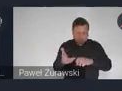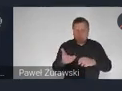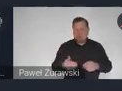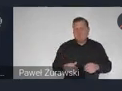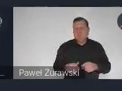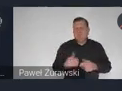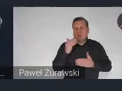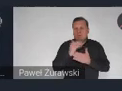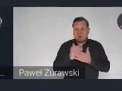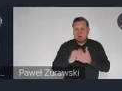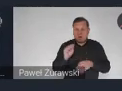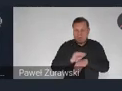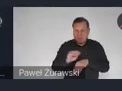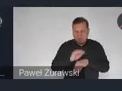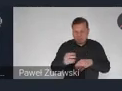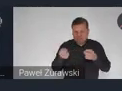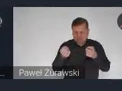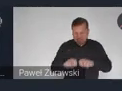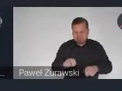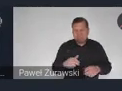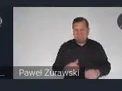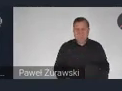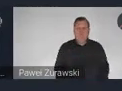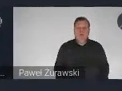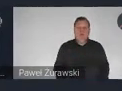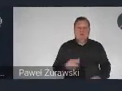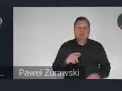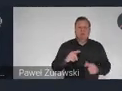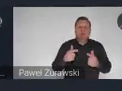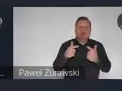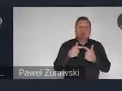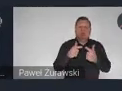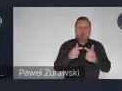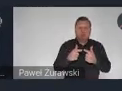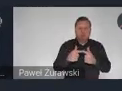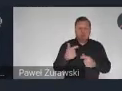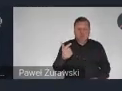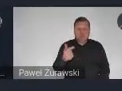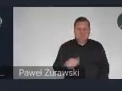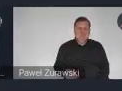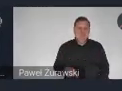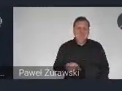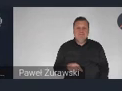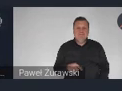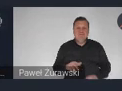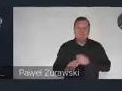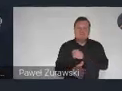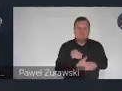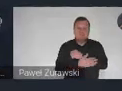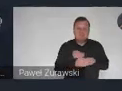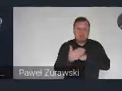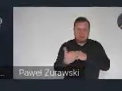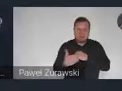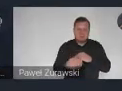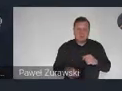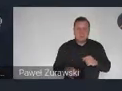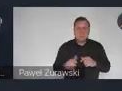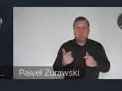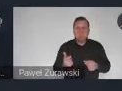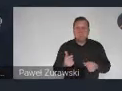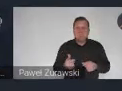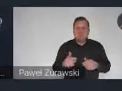programów edukacyjnych priorytet drugi dla odmiany dotyczy wspierania wsparcia tworzenia